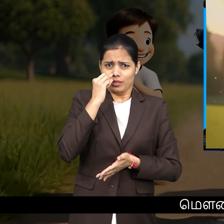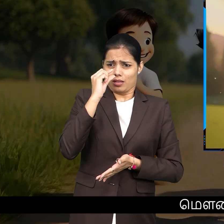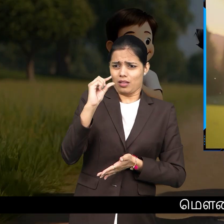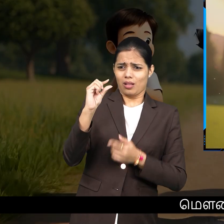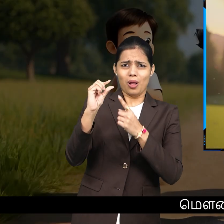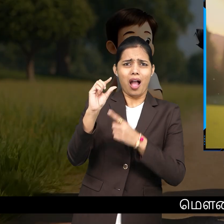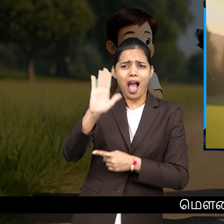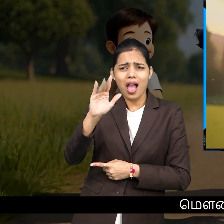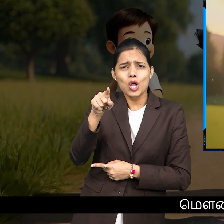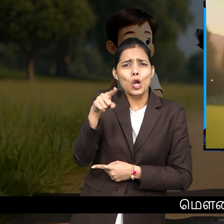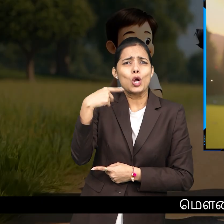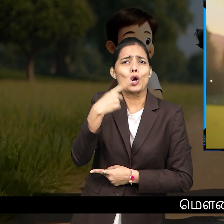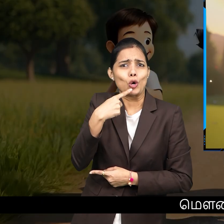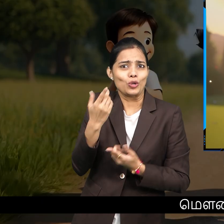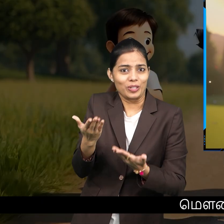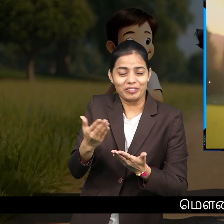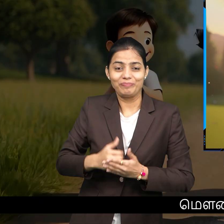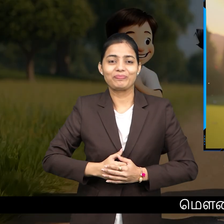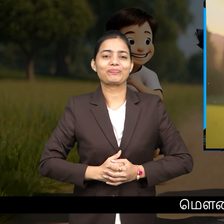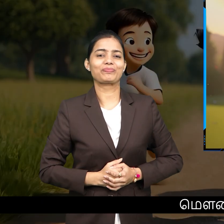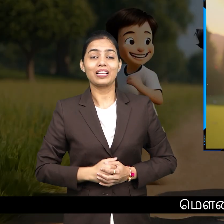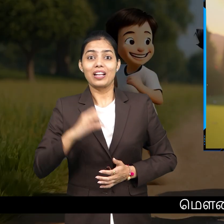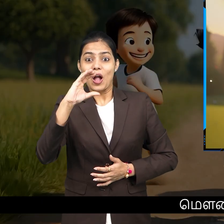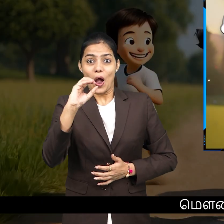மௌனி, ஹே, நீ யார்?